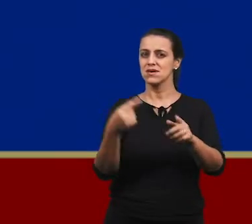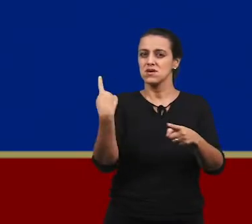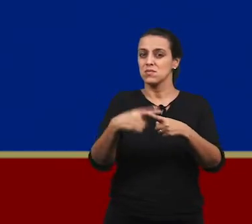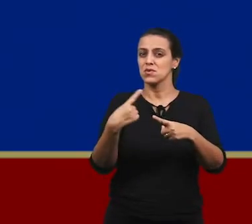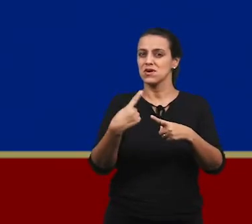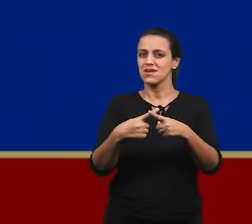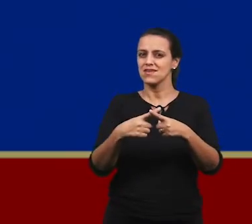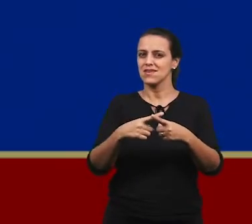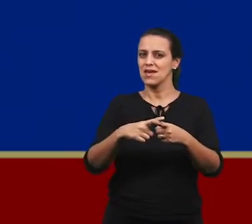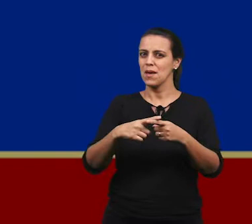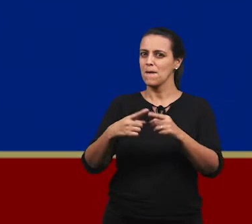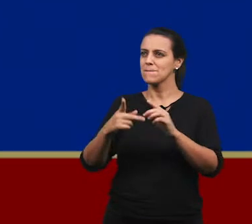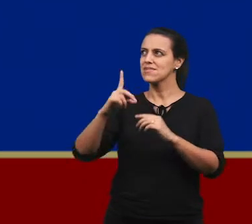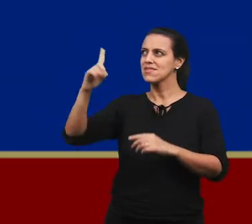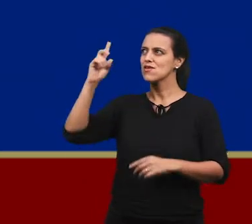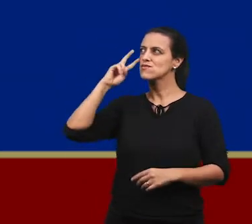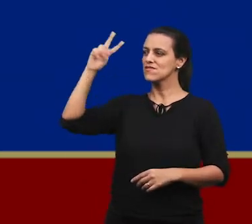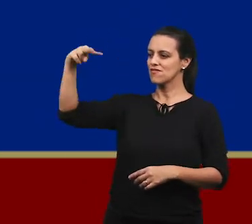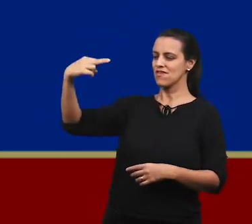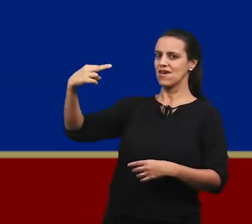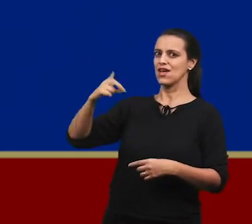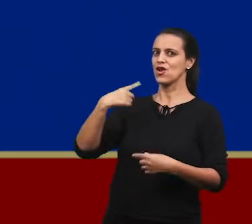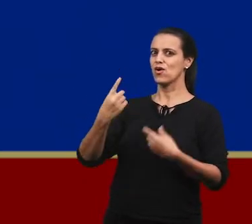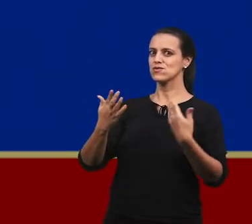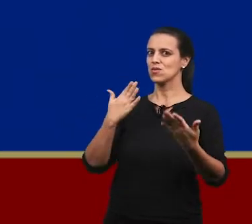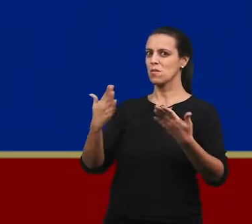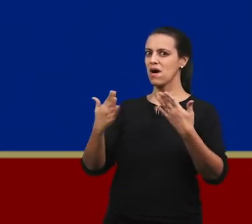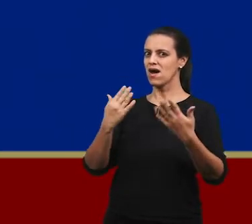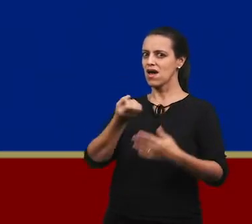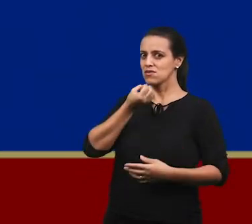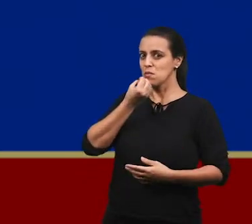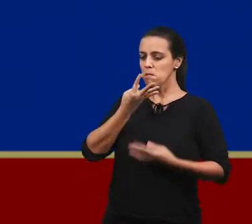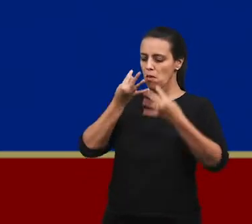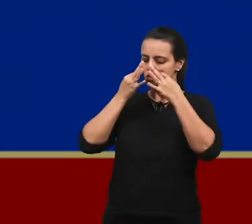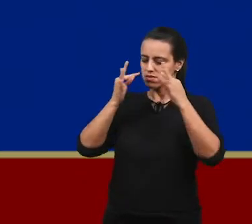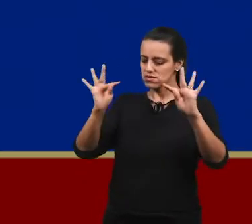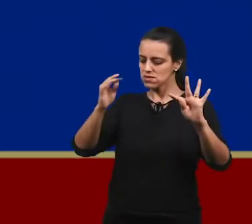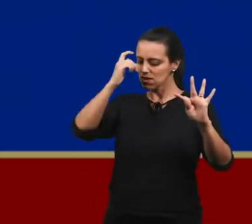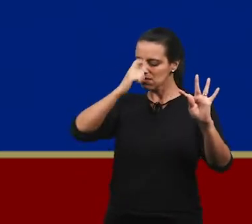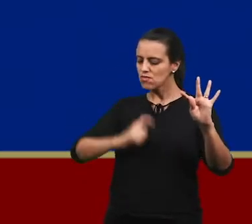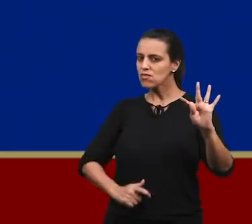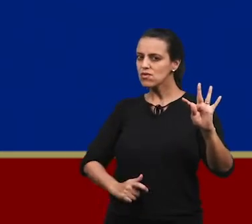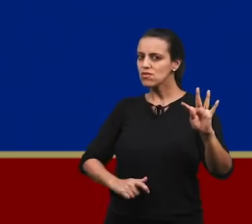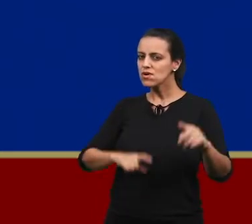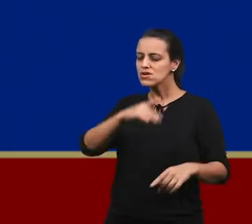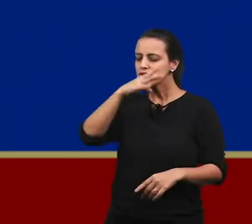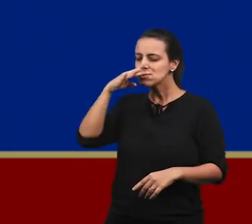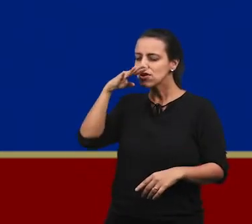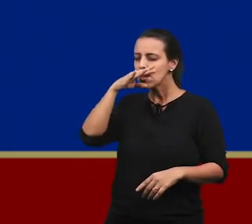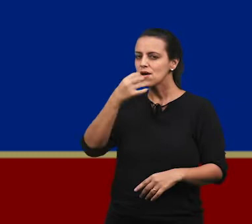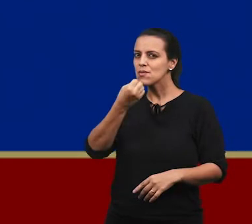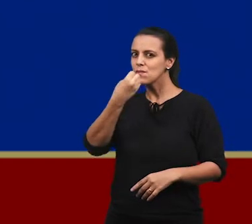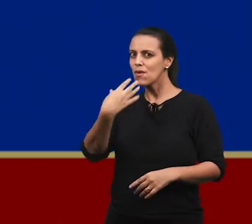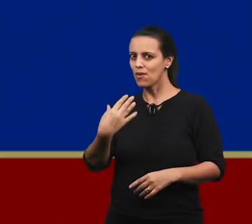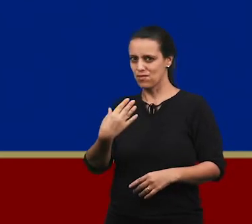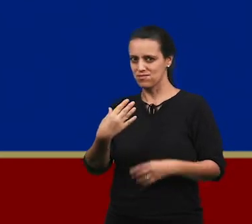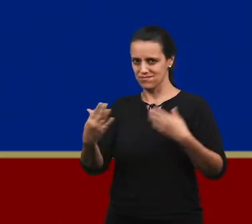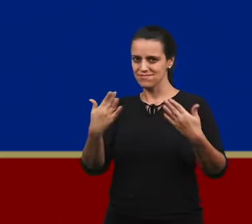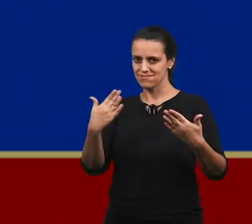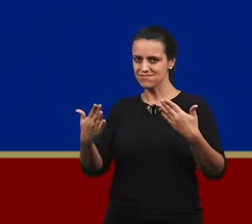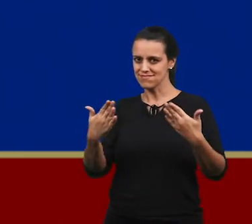мы Христово благоухание Богу в спасаемых и в погибающих».